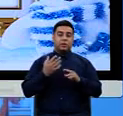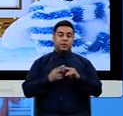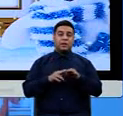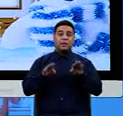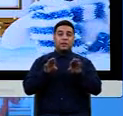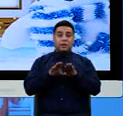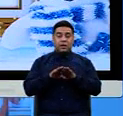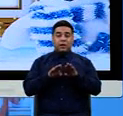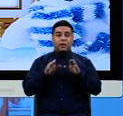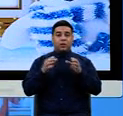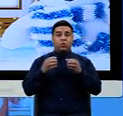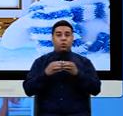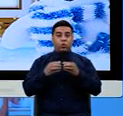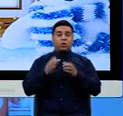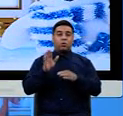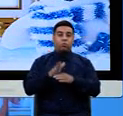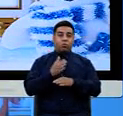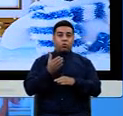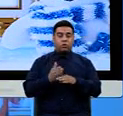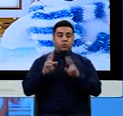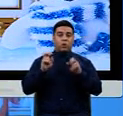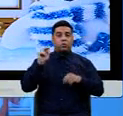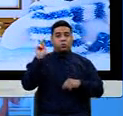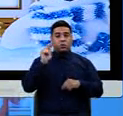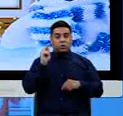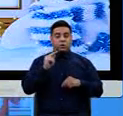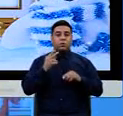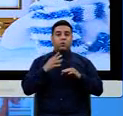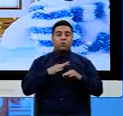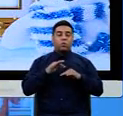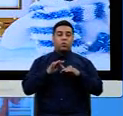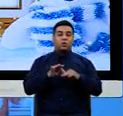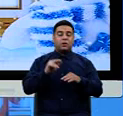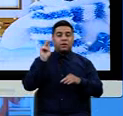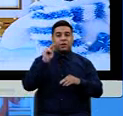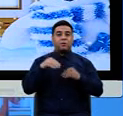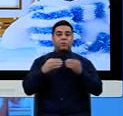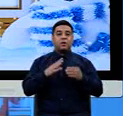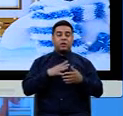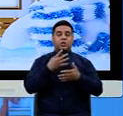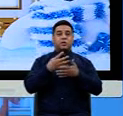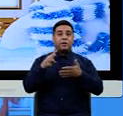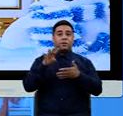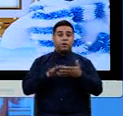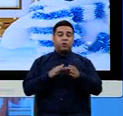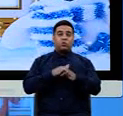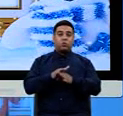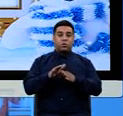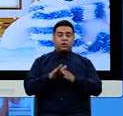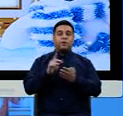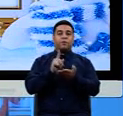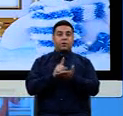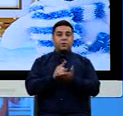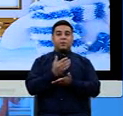guruhlarga bo'lish mavzusini o'rganishdan avval o'tilgan darsda berilgan jadvalni to'ldiring deyilgan